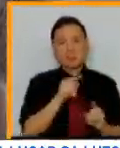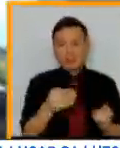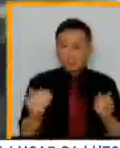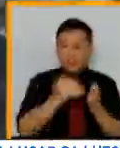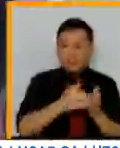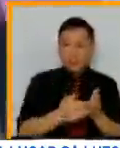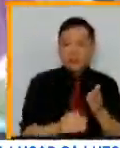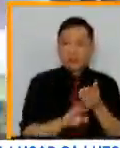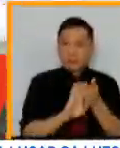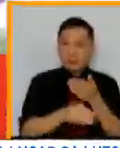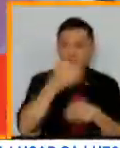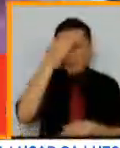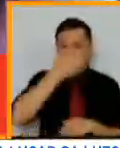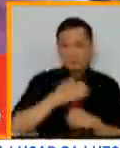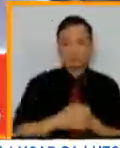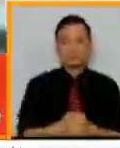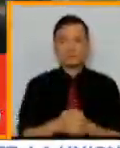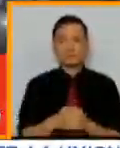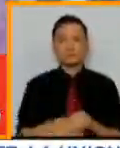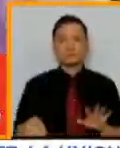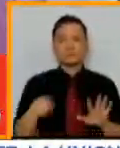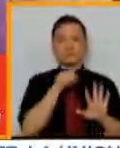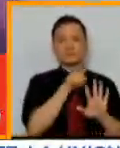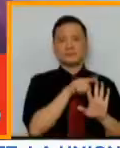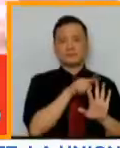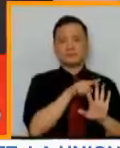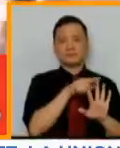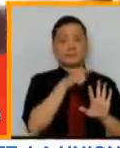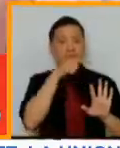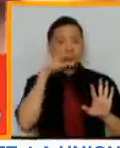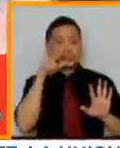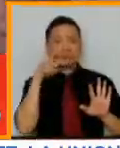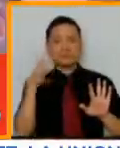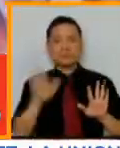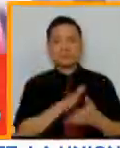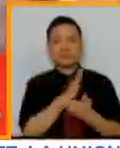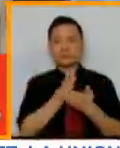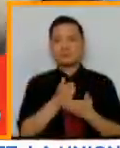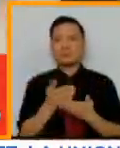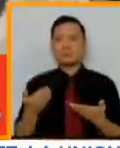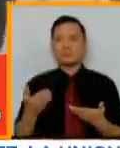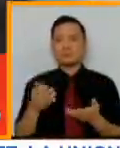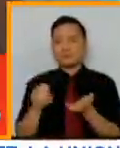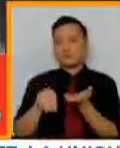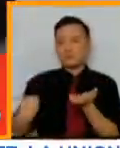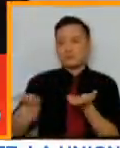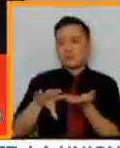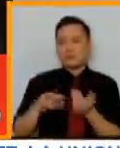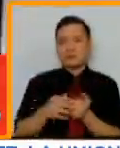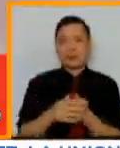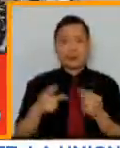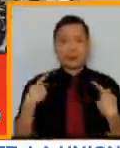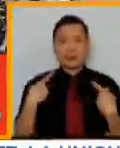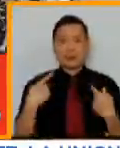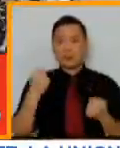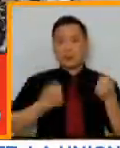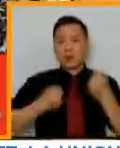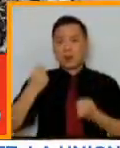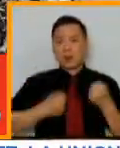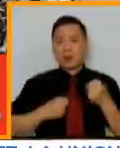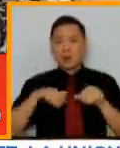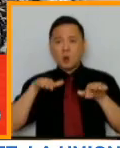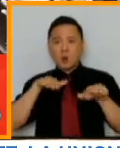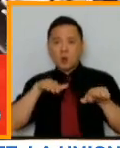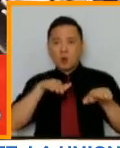Bumisita si Vice President Lenny Robredo sa Sorsogon kung saan sinalubong siya ng stationary caravan ng mga taga-suporta. Kinamusta ni Robredo ang